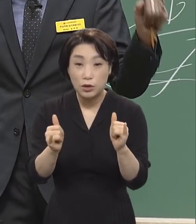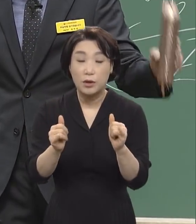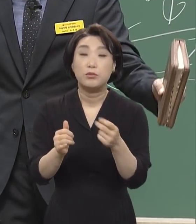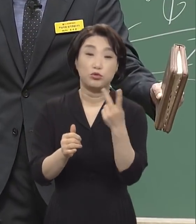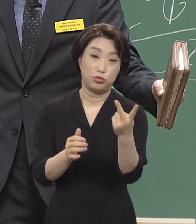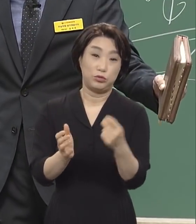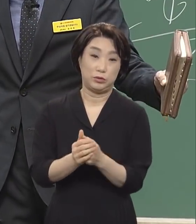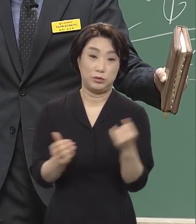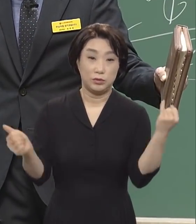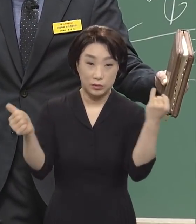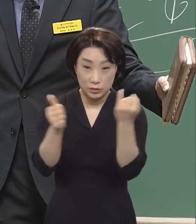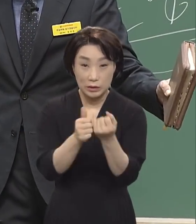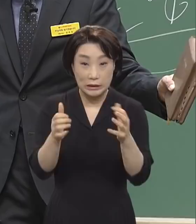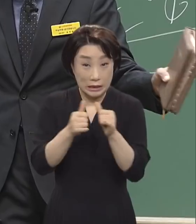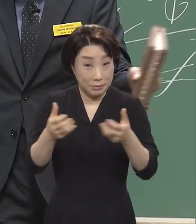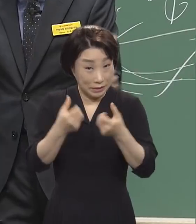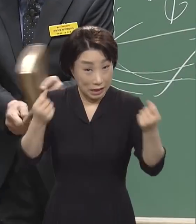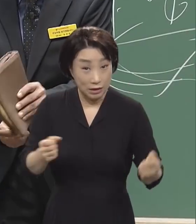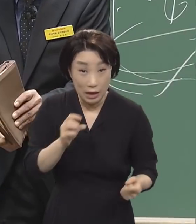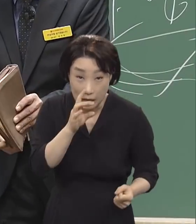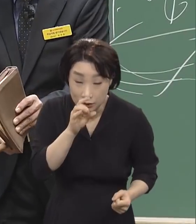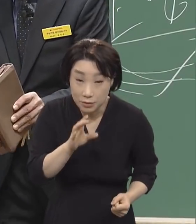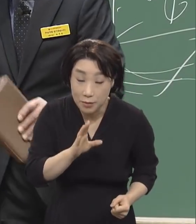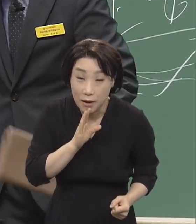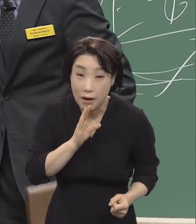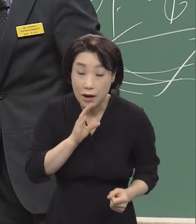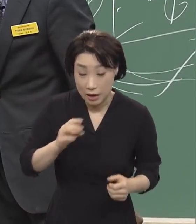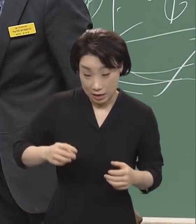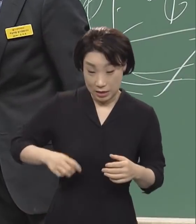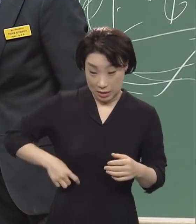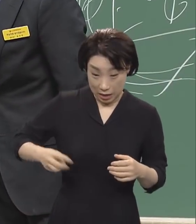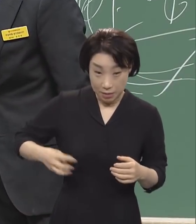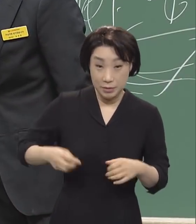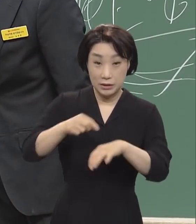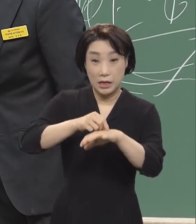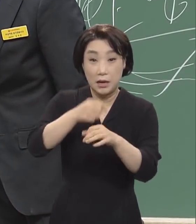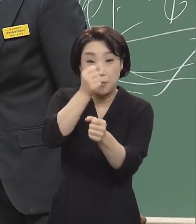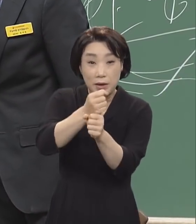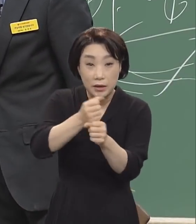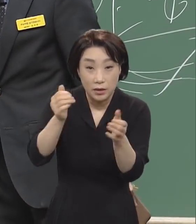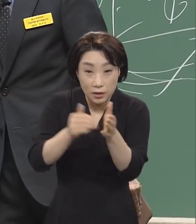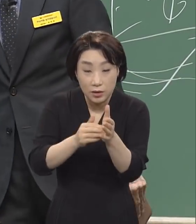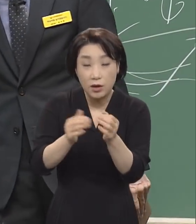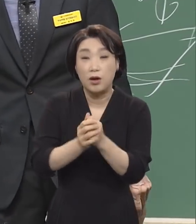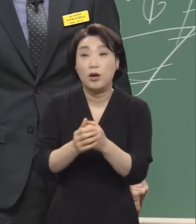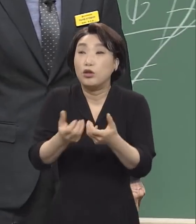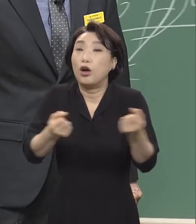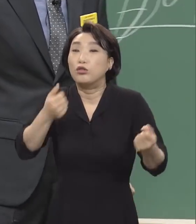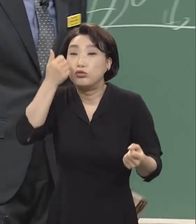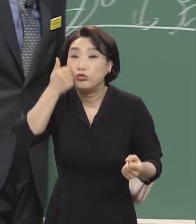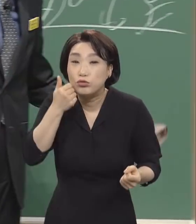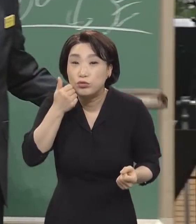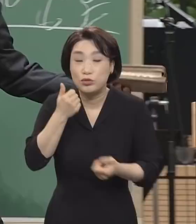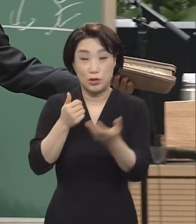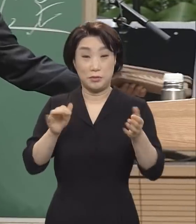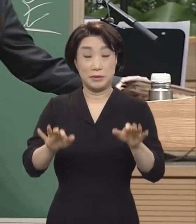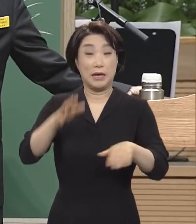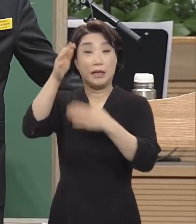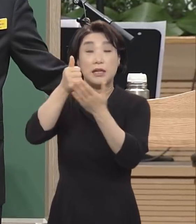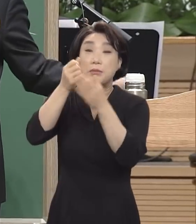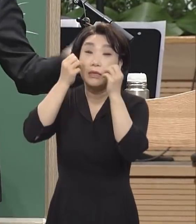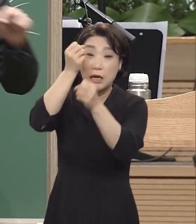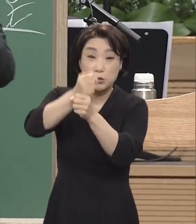죄의 갈비와 살이 만났을 때 누가 이를 나눕니까? 여러분, 하나님이